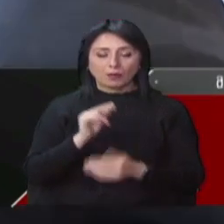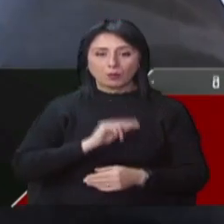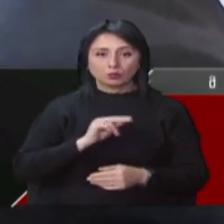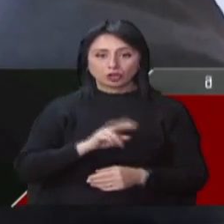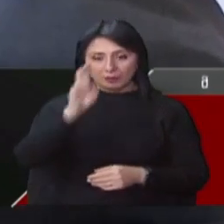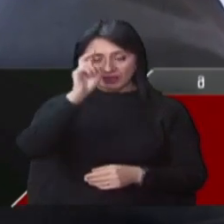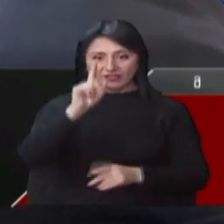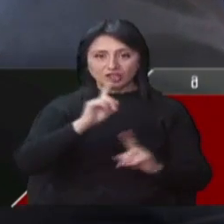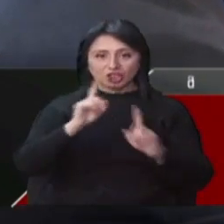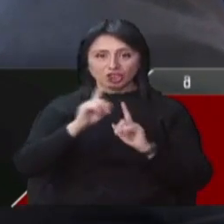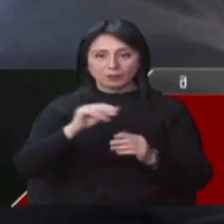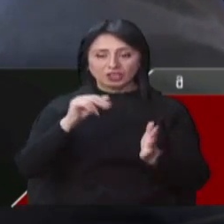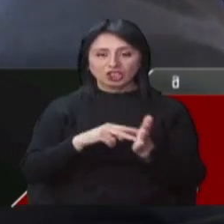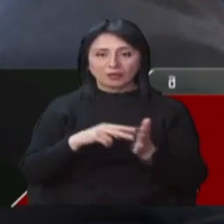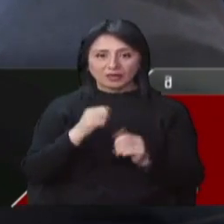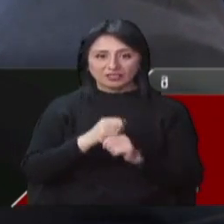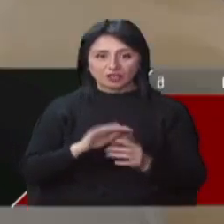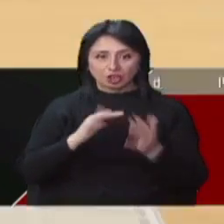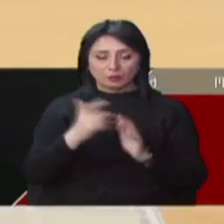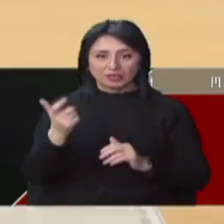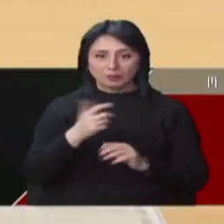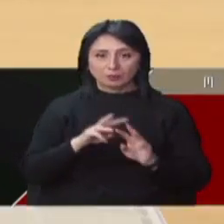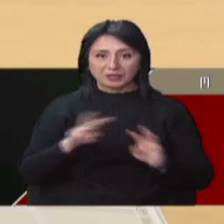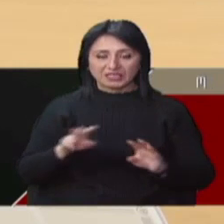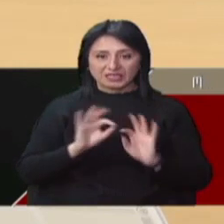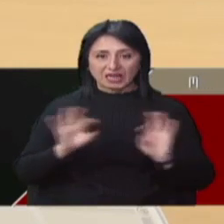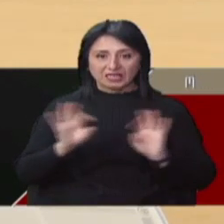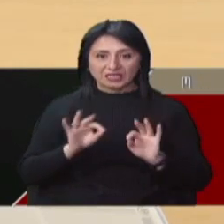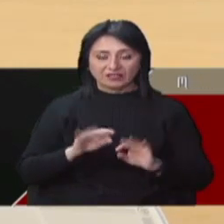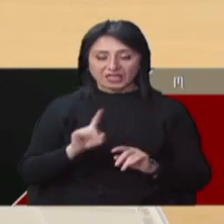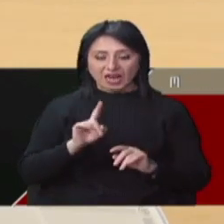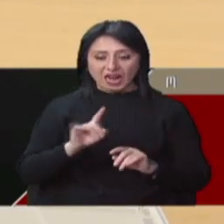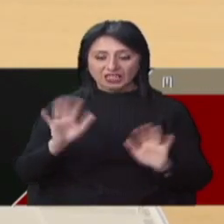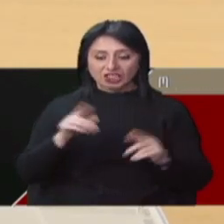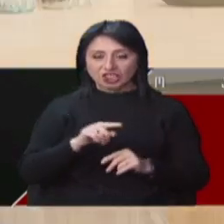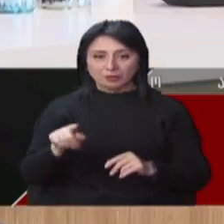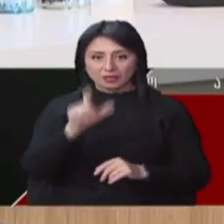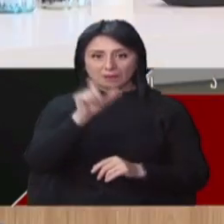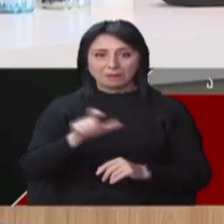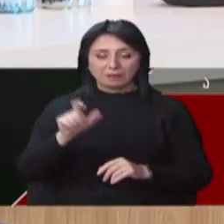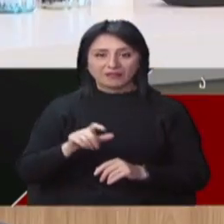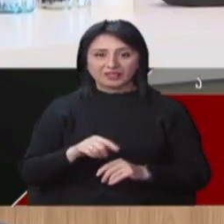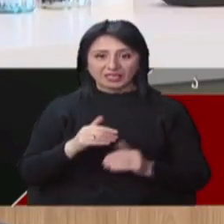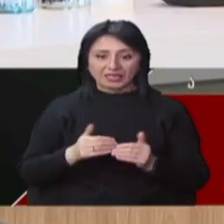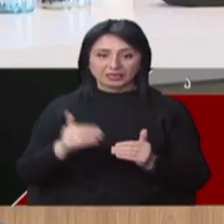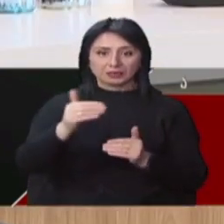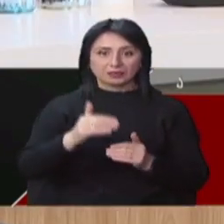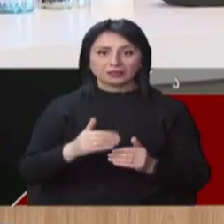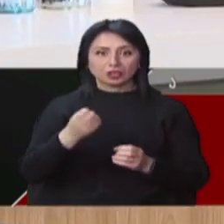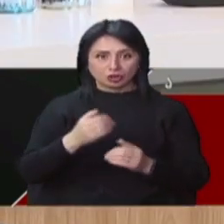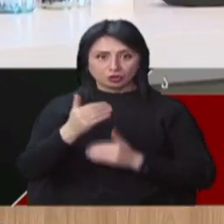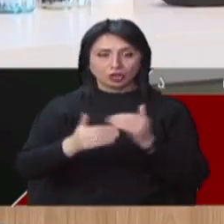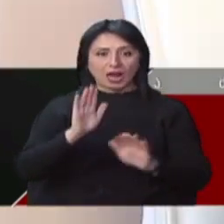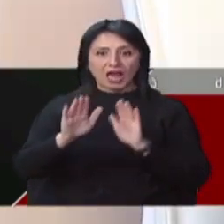მუშაობა მთავრობის სხდომაზეც შეაფასეს. სოფლის მეურნეობის მინისტრის განცხადებით, გარკვეულ შემთხვევებში ბენეფიციარები დაწინაურდნენ და